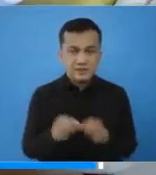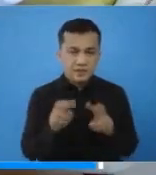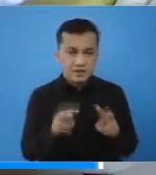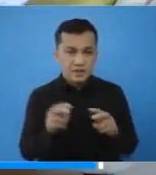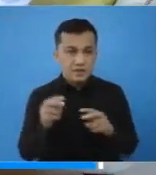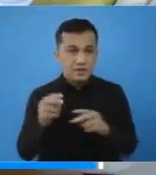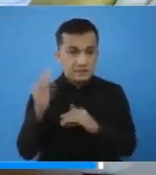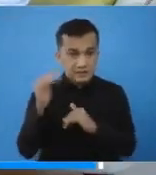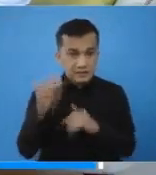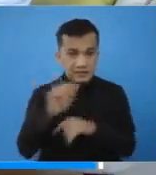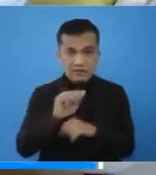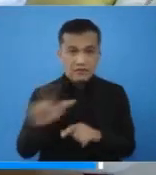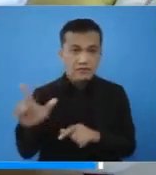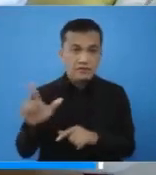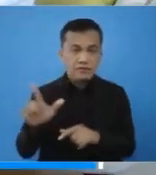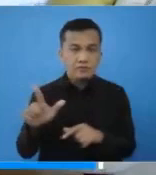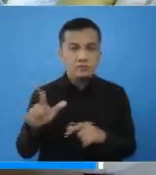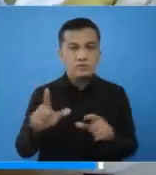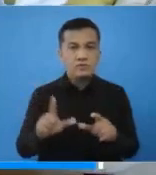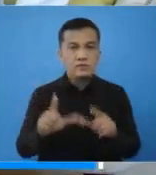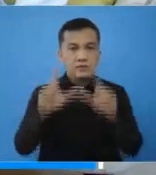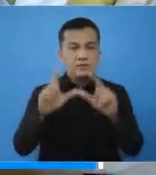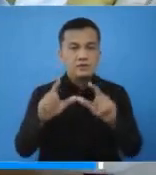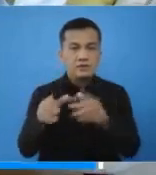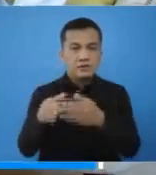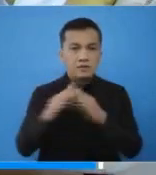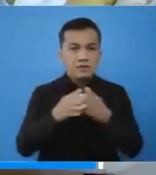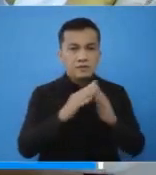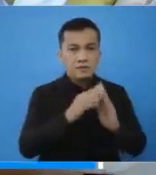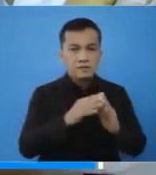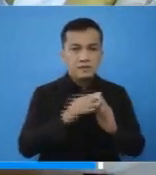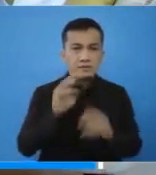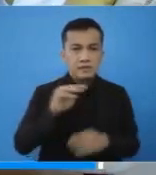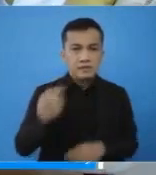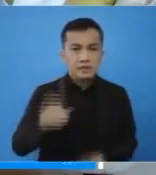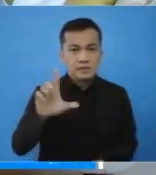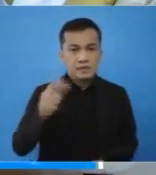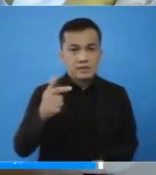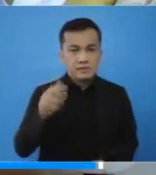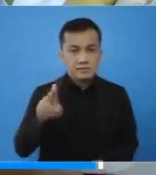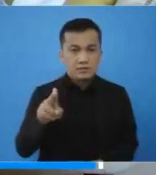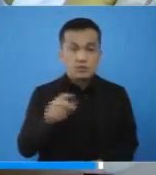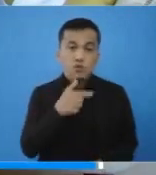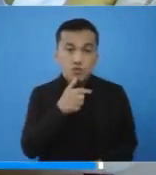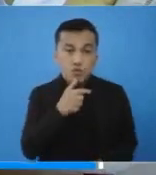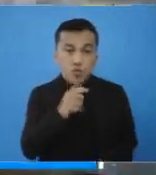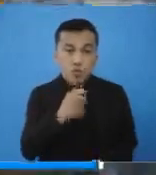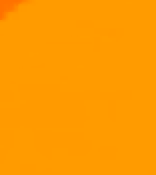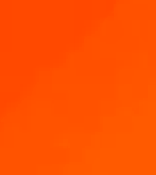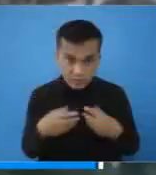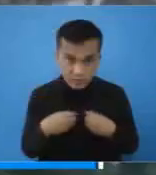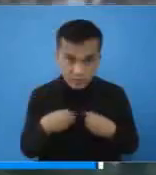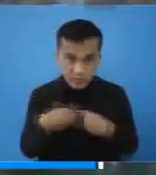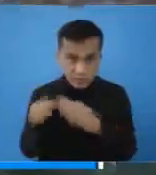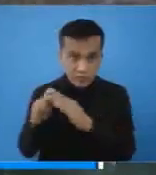ng sunog sa Baseco compound last May. Pasalan natin yan sa report ni Laila Pangilinan.